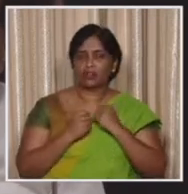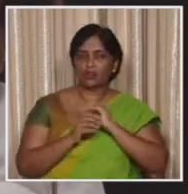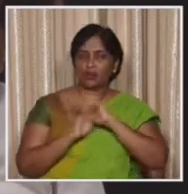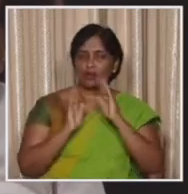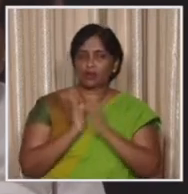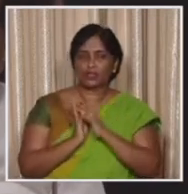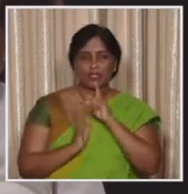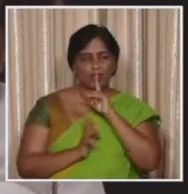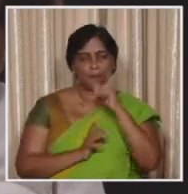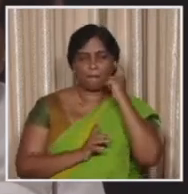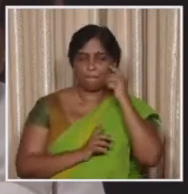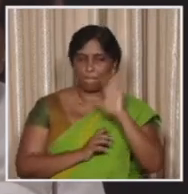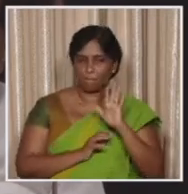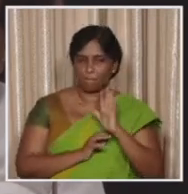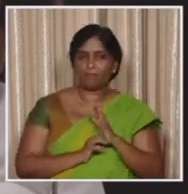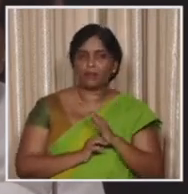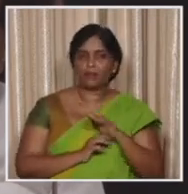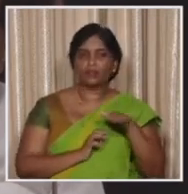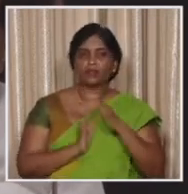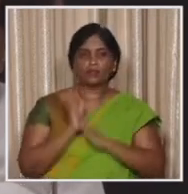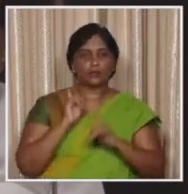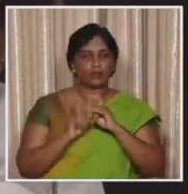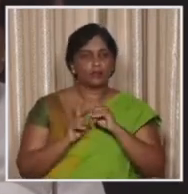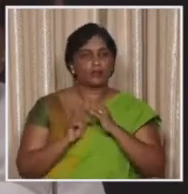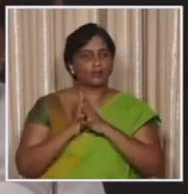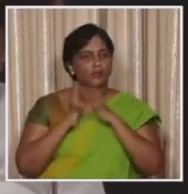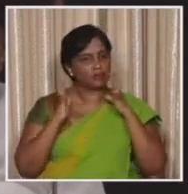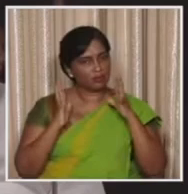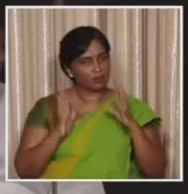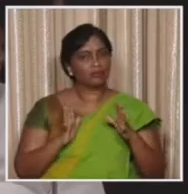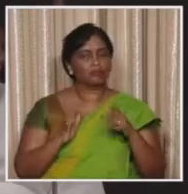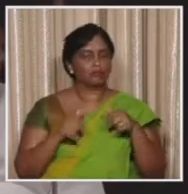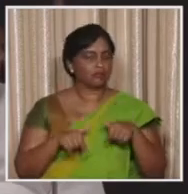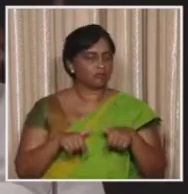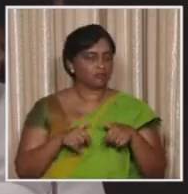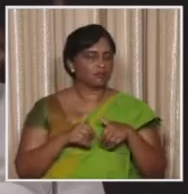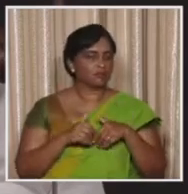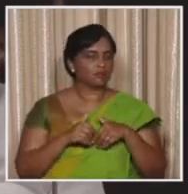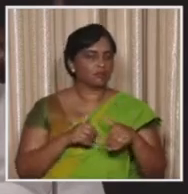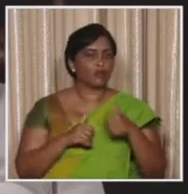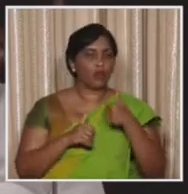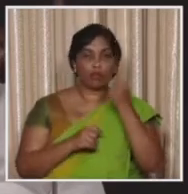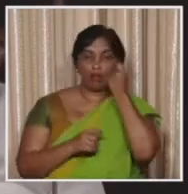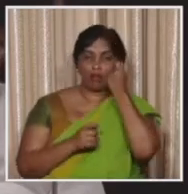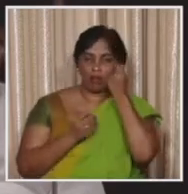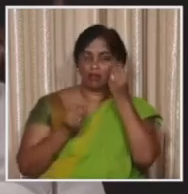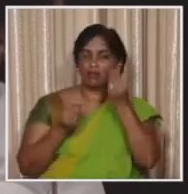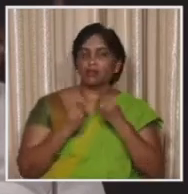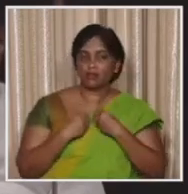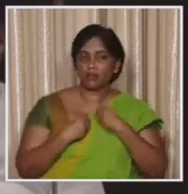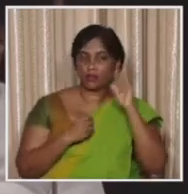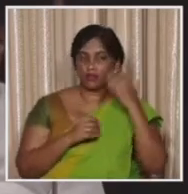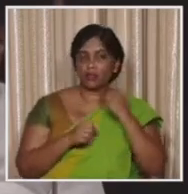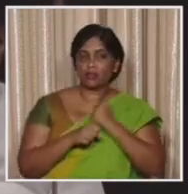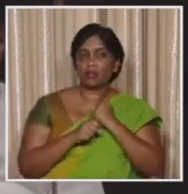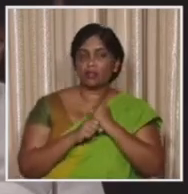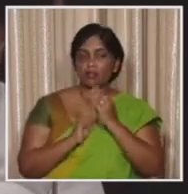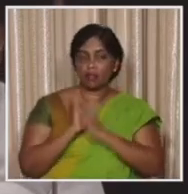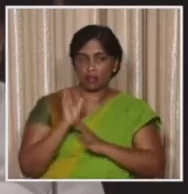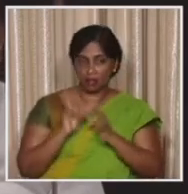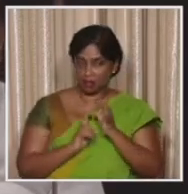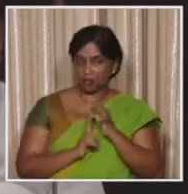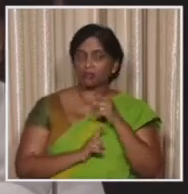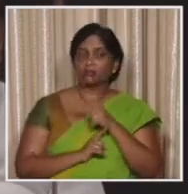දේ කියන්නට බලාපොරොත්තු වෙන්නේ නැහැ. ඉලං අමාත්‍යංශ ගැනත් ගොඩක් තවම හොඳ යෝජනා කීපයක් ආවා. විශේෂයෙන්ම අපේ ගායන්ත කරුණාතිලක